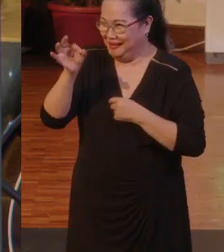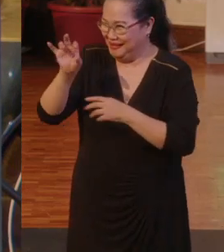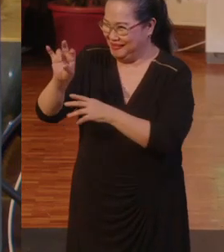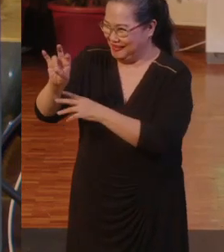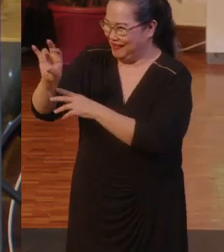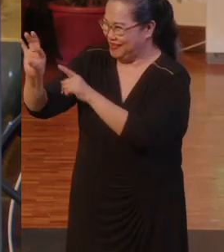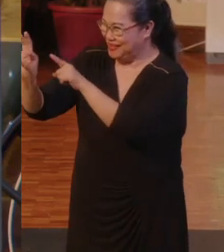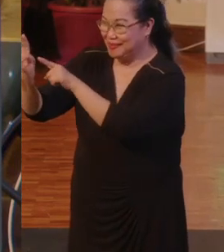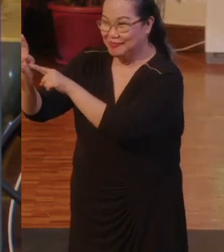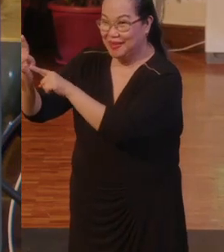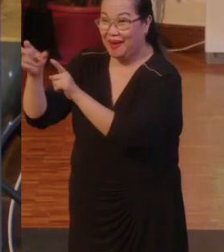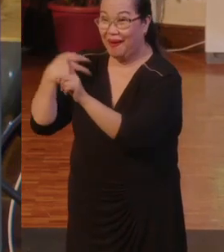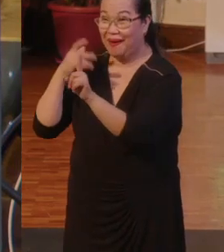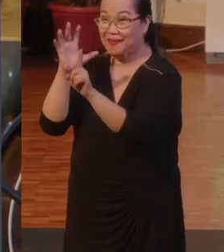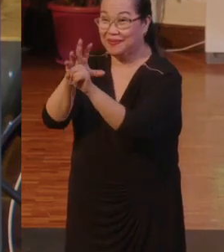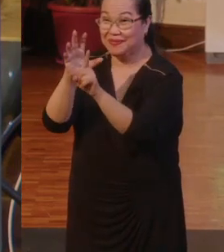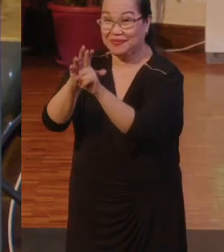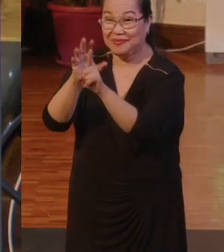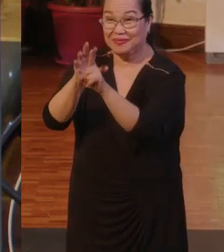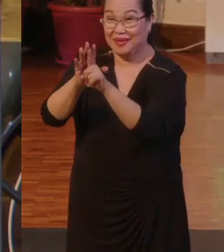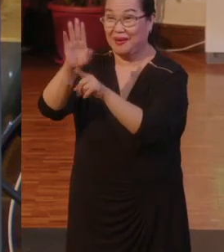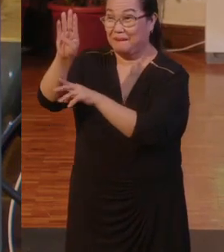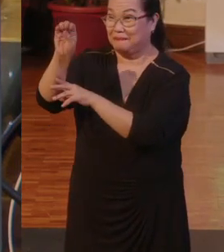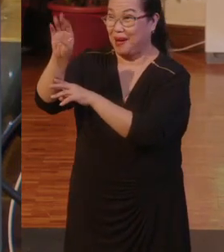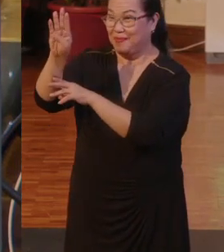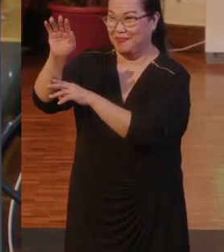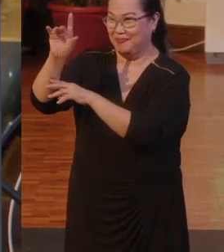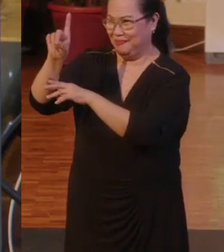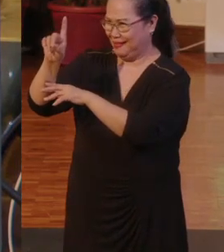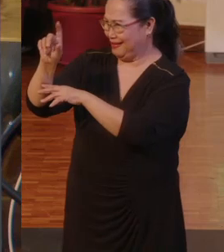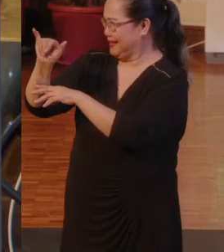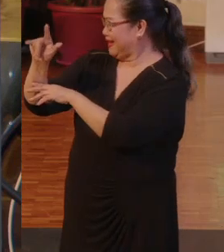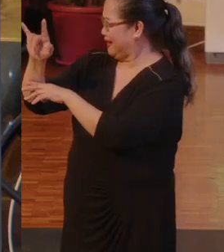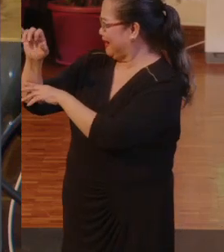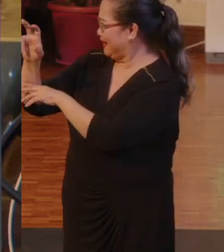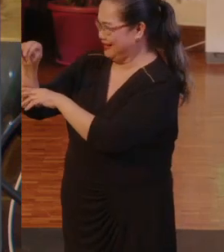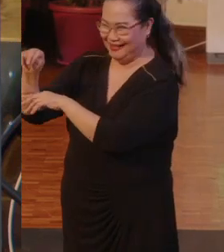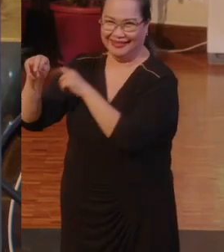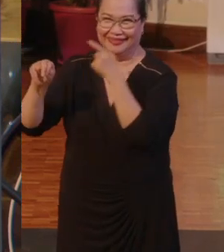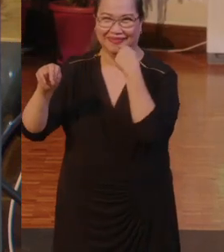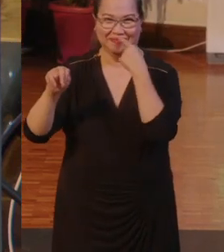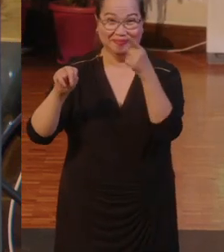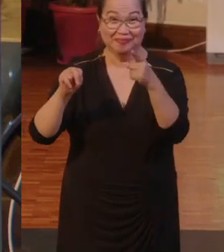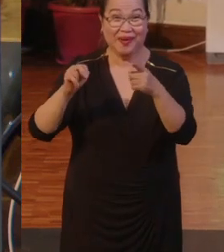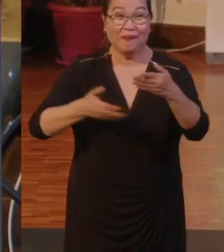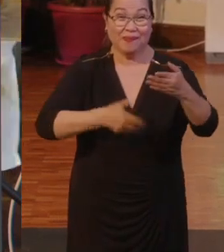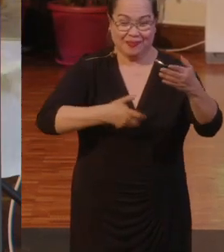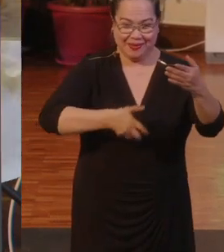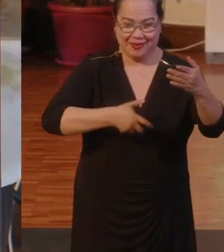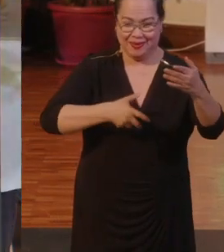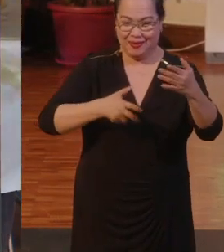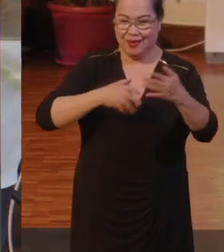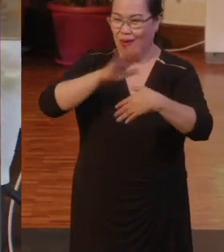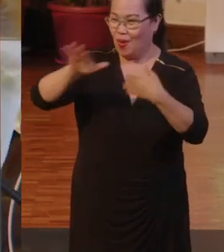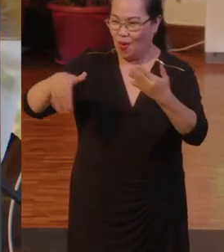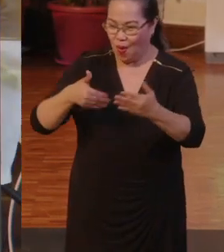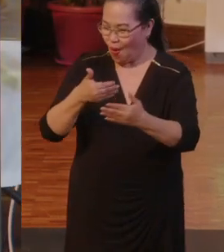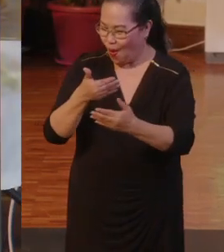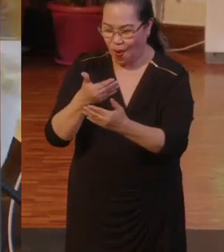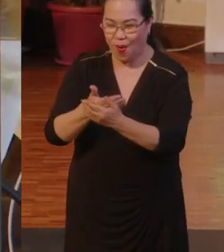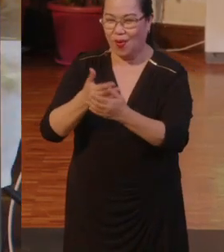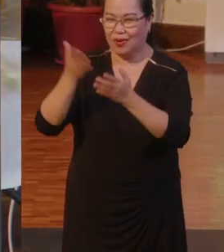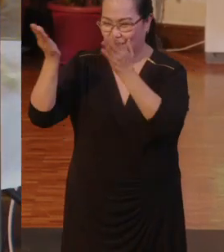akong nararamdaman sa aking katawan. No? Marupok na po ang aking pangangatawan. Ngayon po habang ako ay nagtuturo